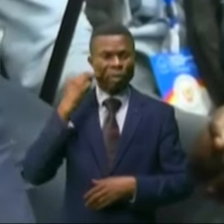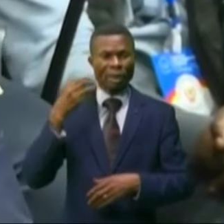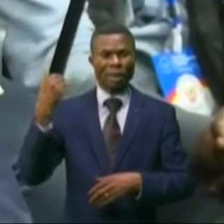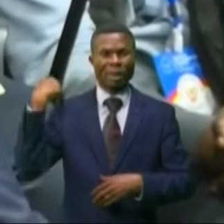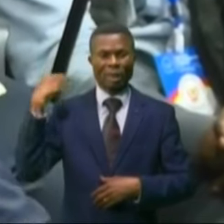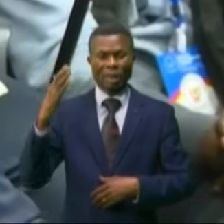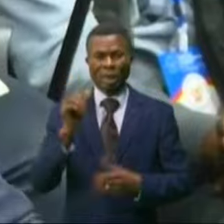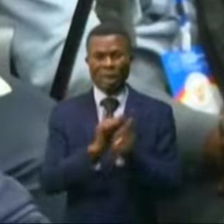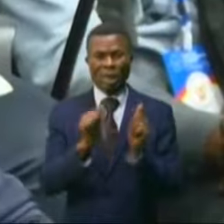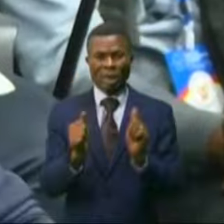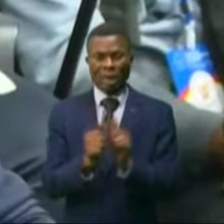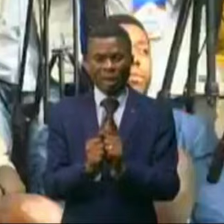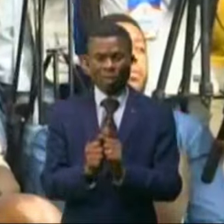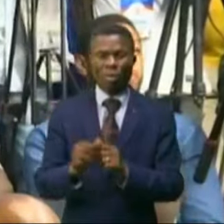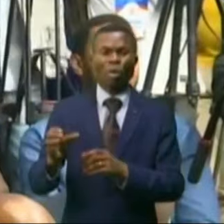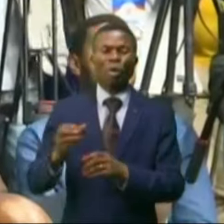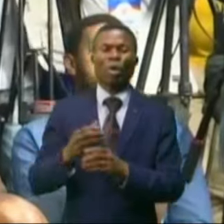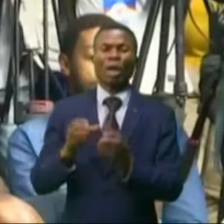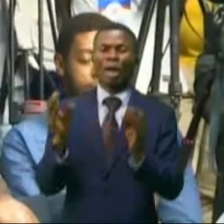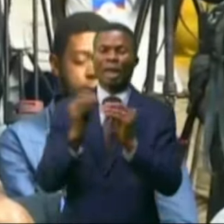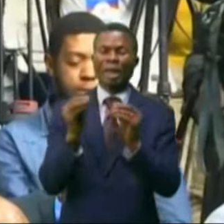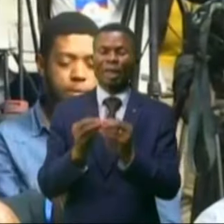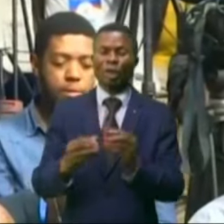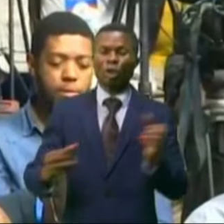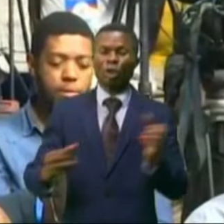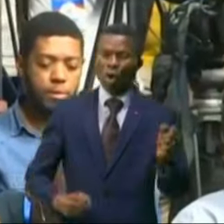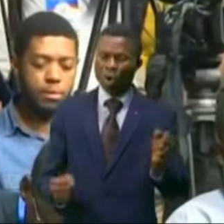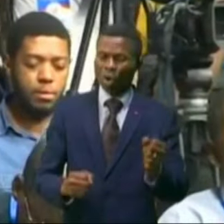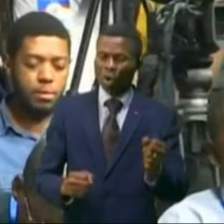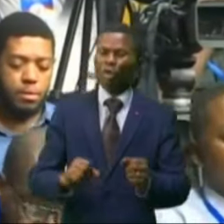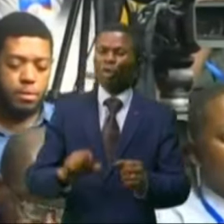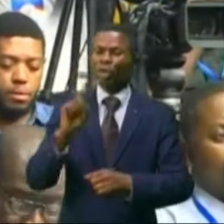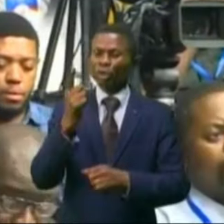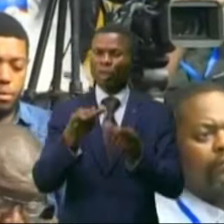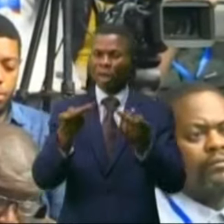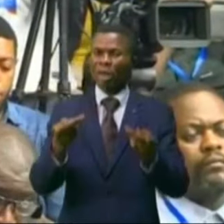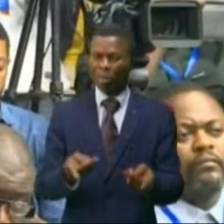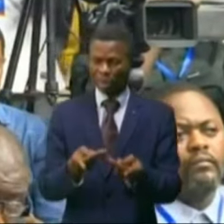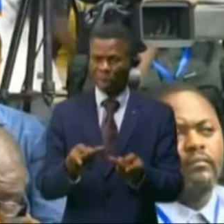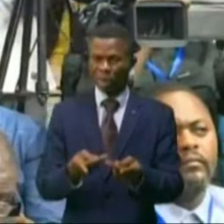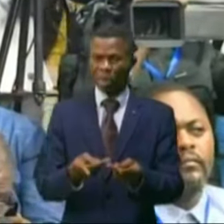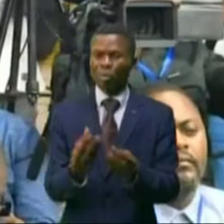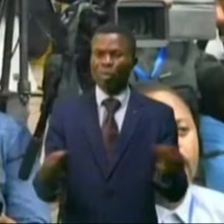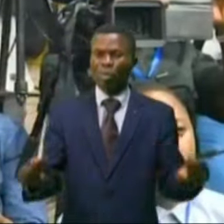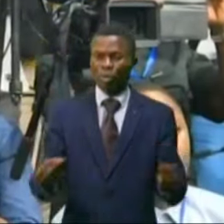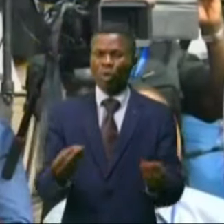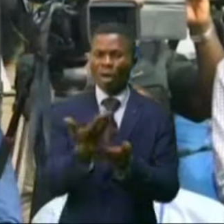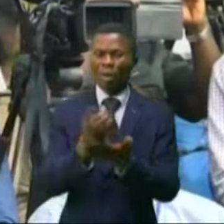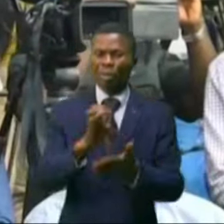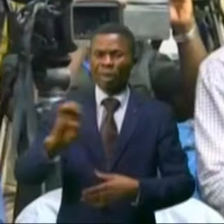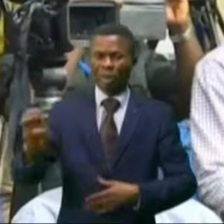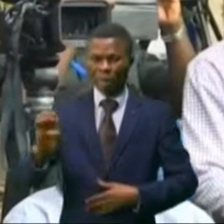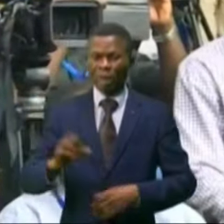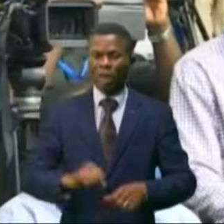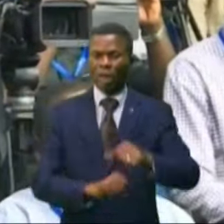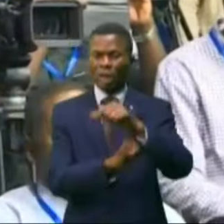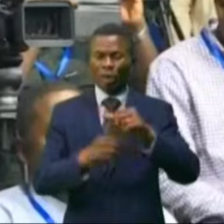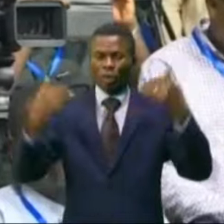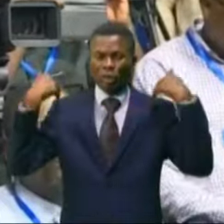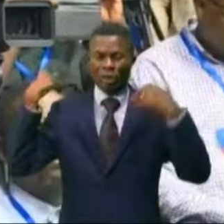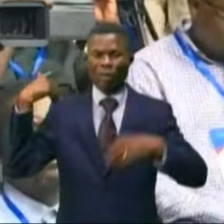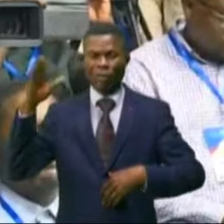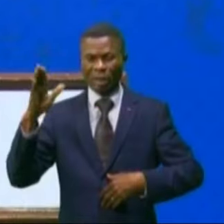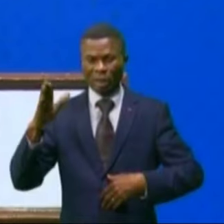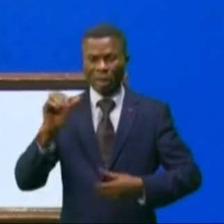processus de Luanda est le seul et unique cadre. Nous allons accompagner le chef de l'État au niveau de notre diplomatie et de nos efforts